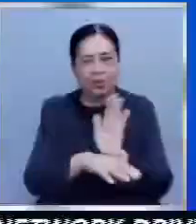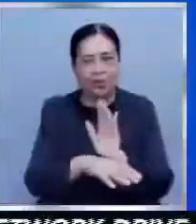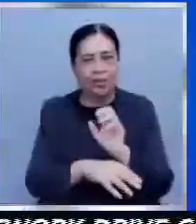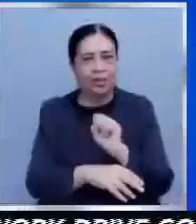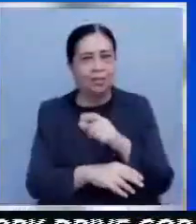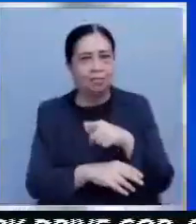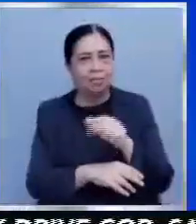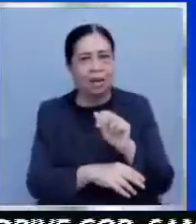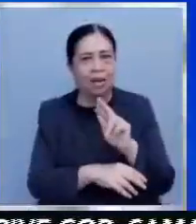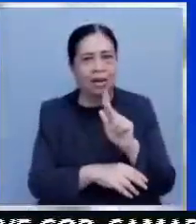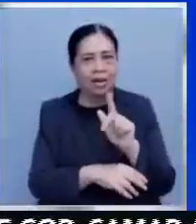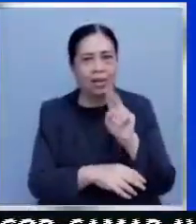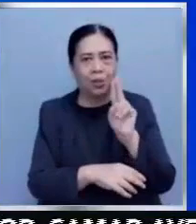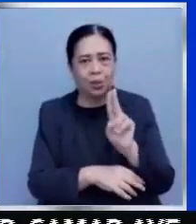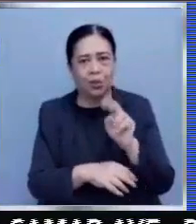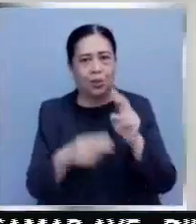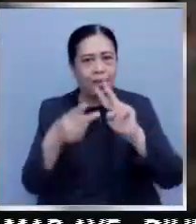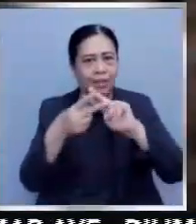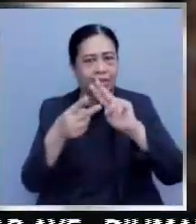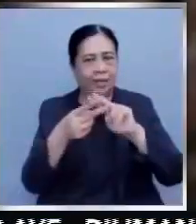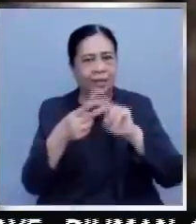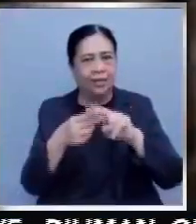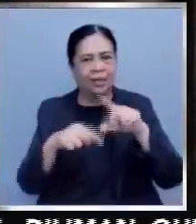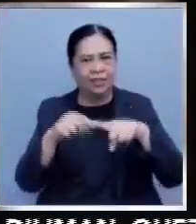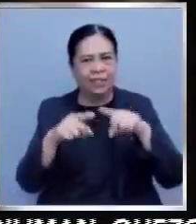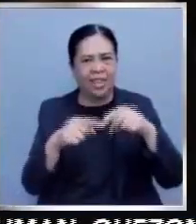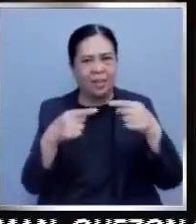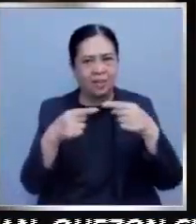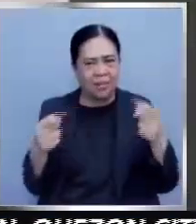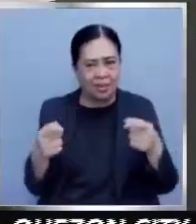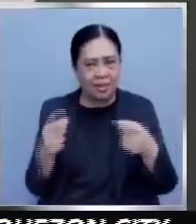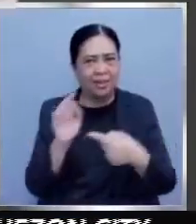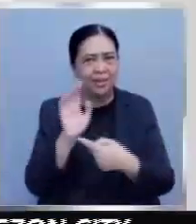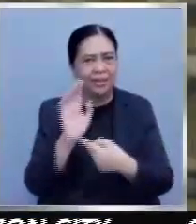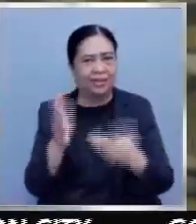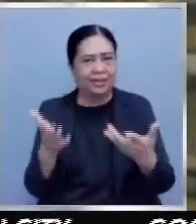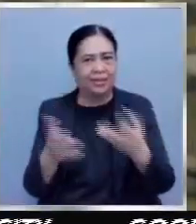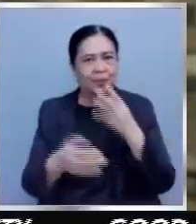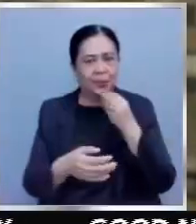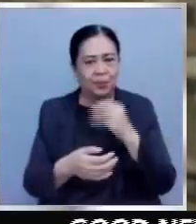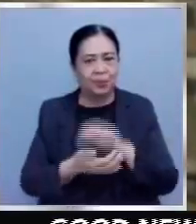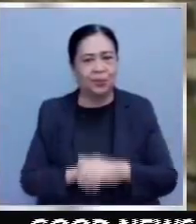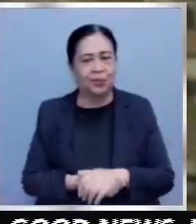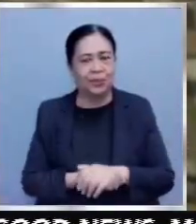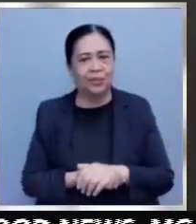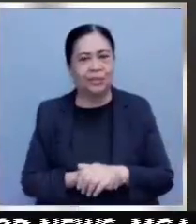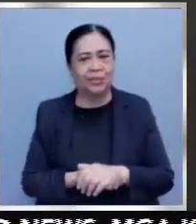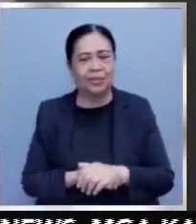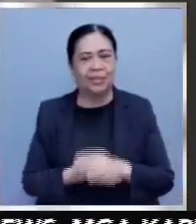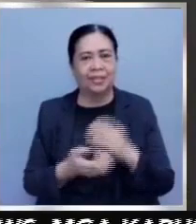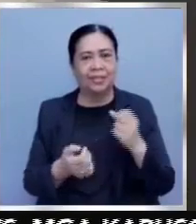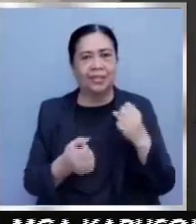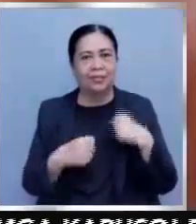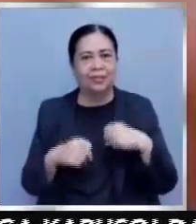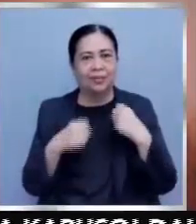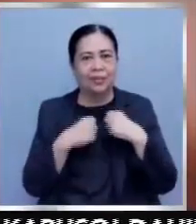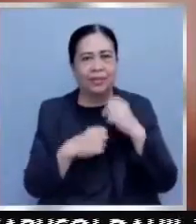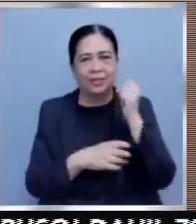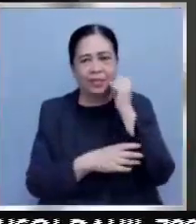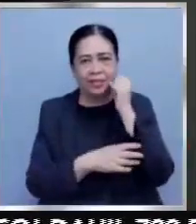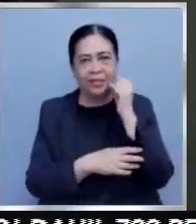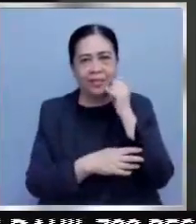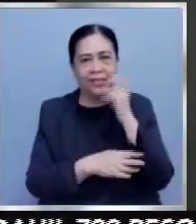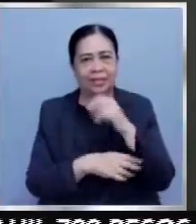buenamanong story na hashtag frenemies, pagbibidahan ni Starstruck Season 7 Ultimate Female Survivor Shane Sava as